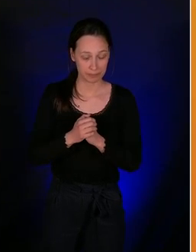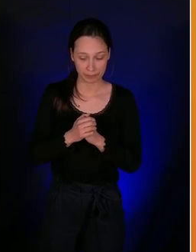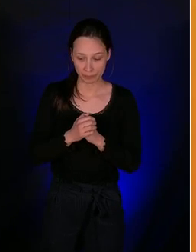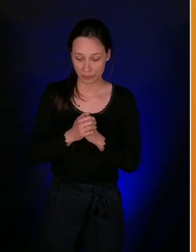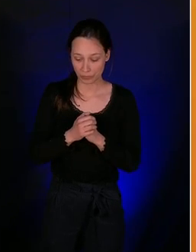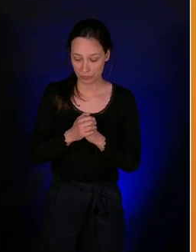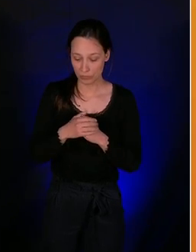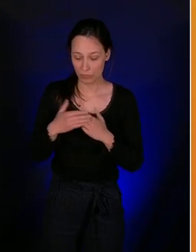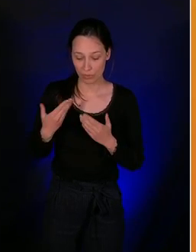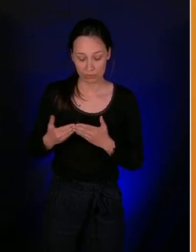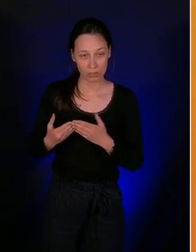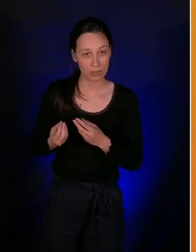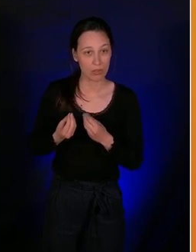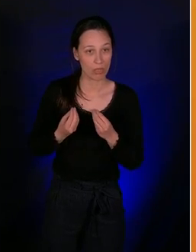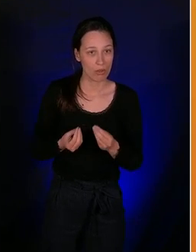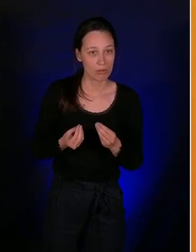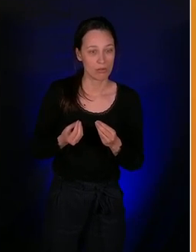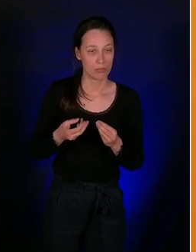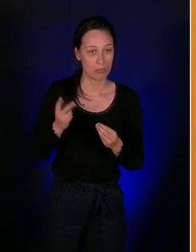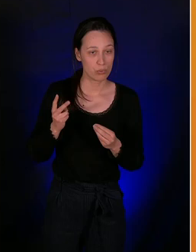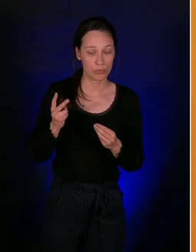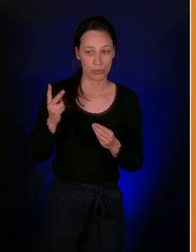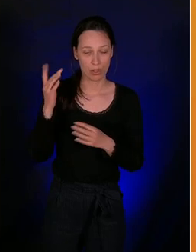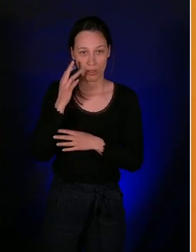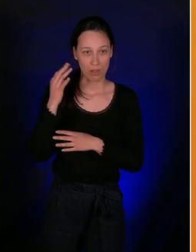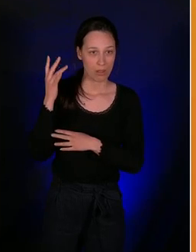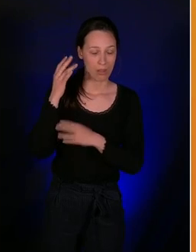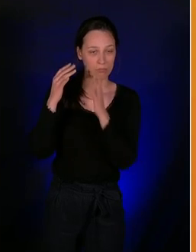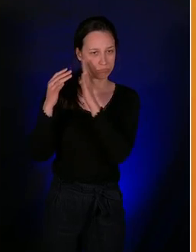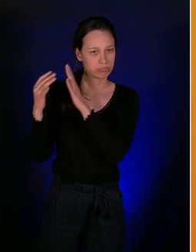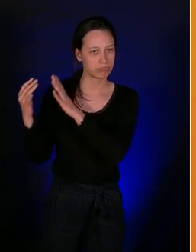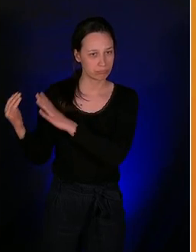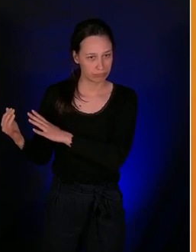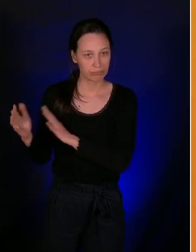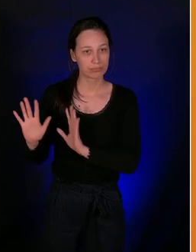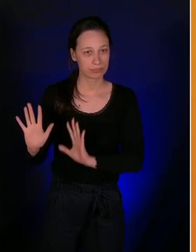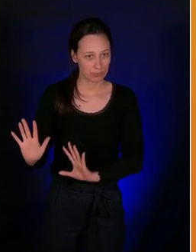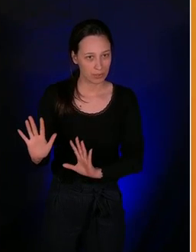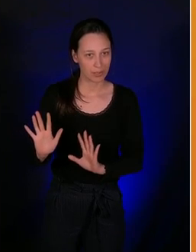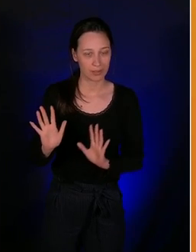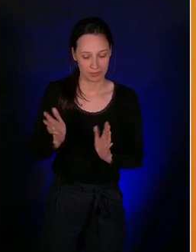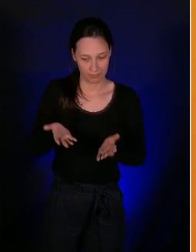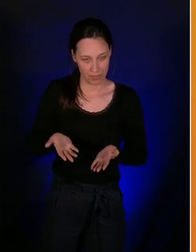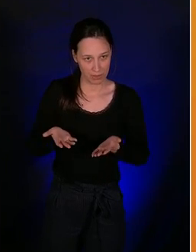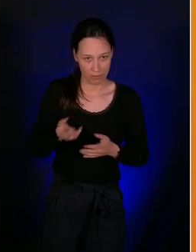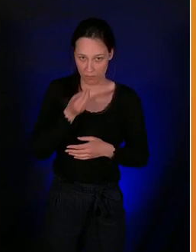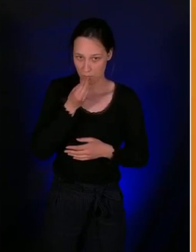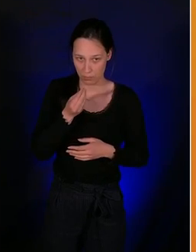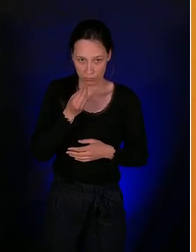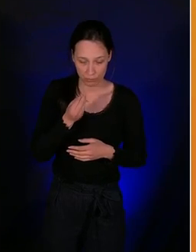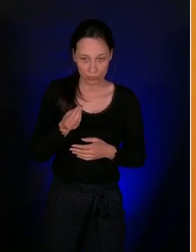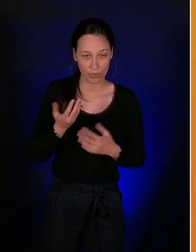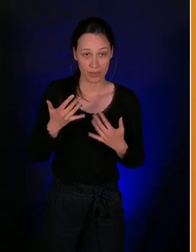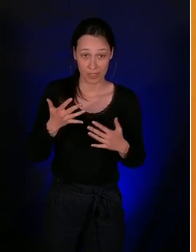l'afficher d'entrée, rassurer tout le monde s'il y en avait qui en doutaient encore, mais au moins c'est dit. Et c'est bien dit dès la